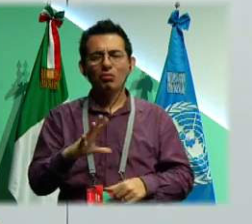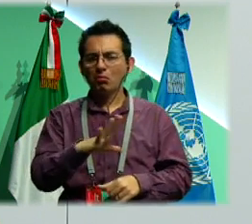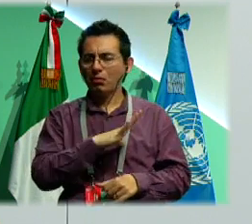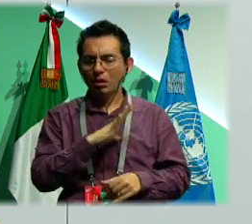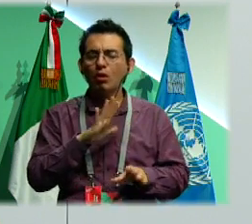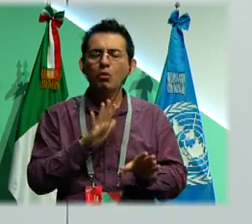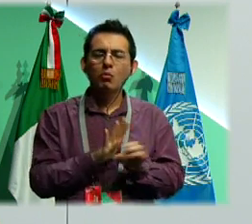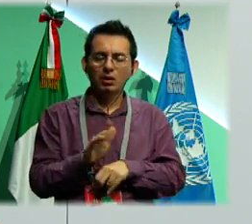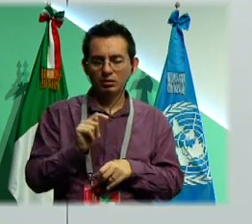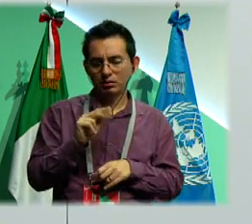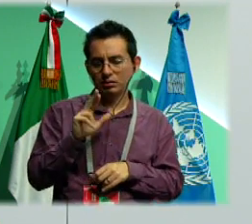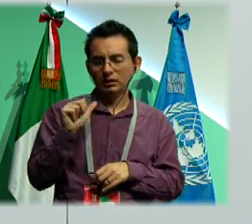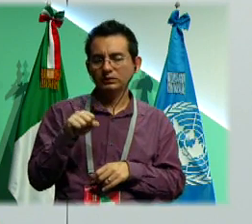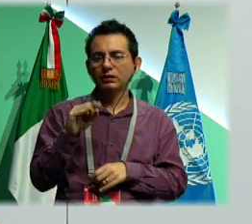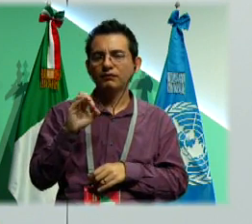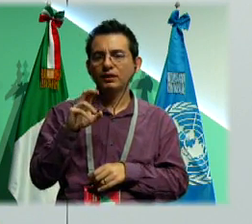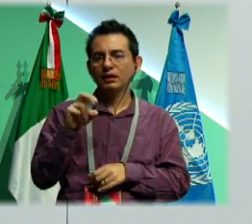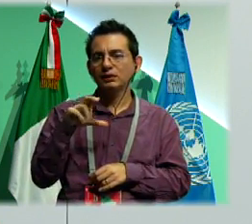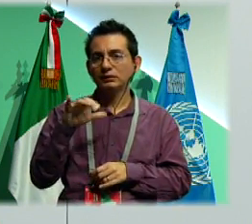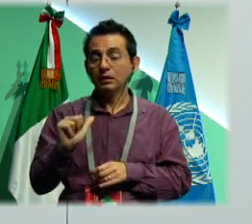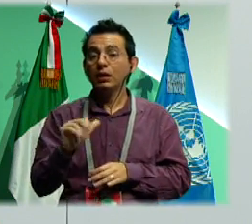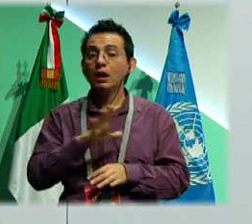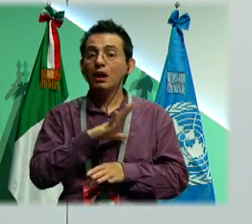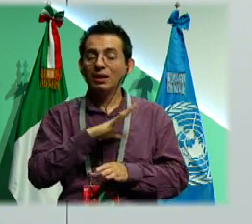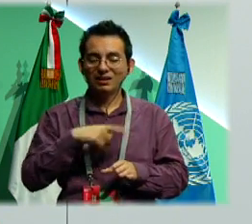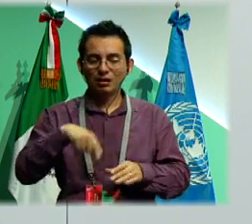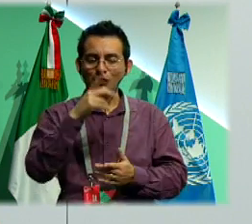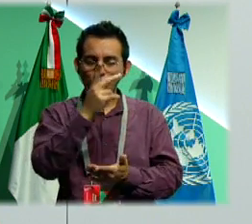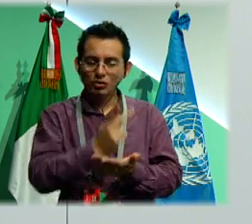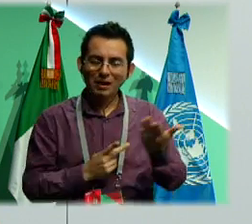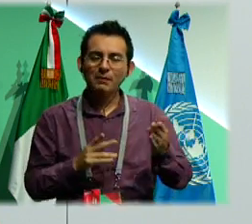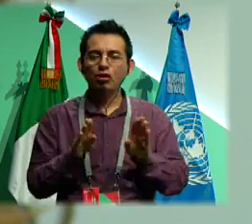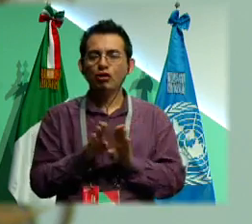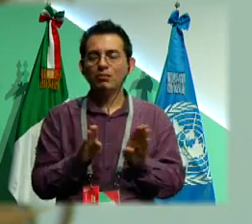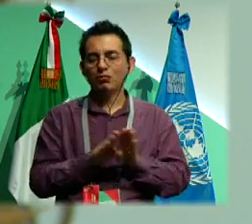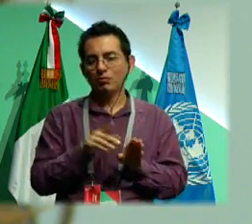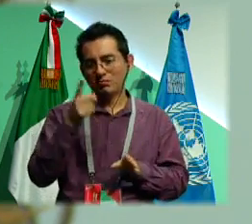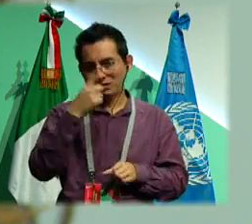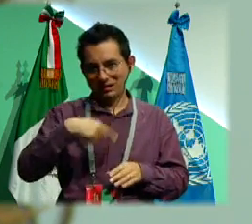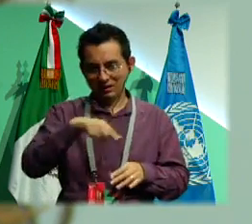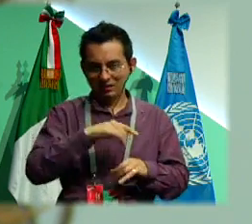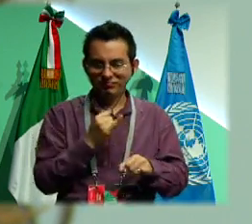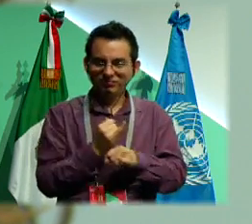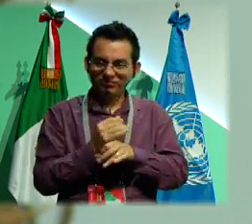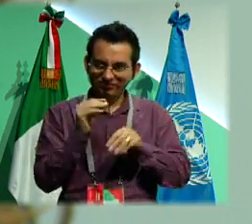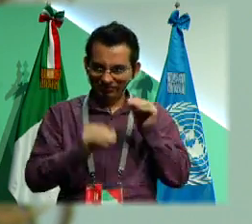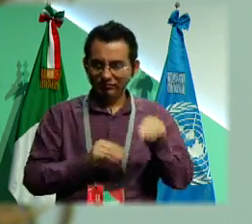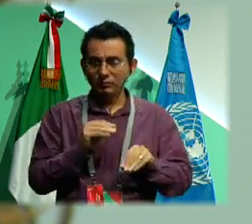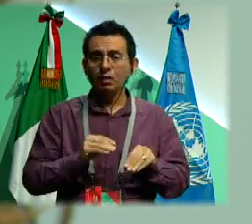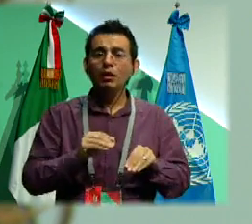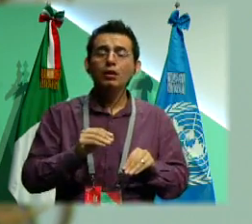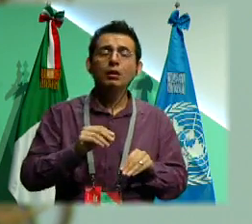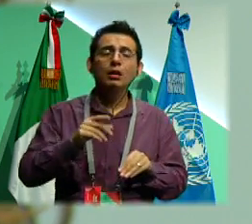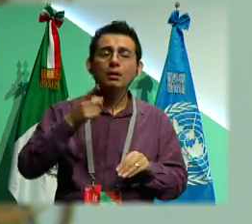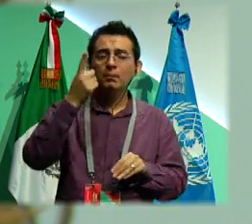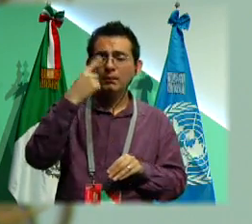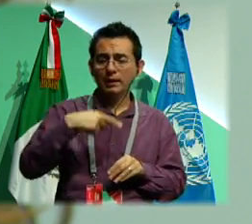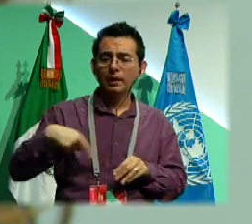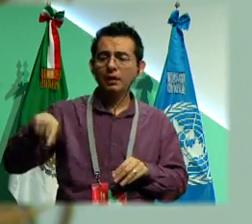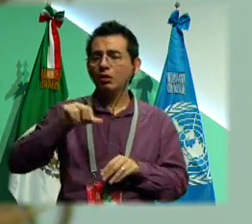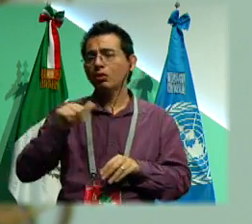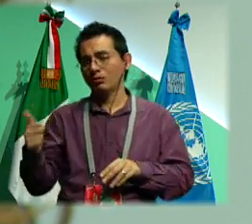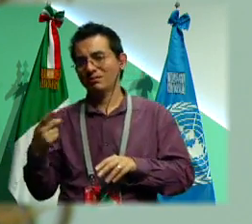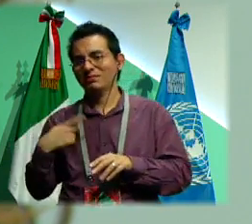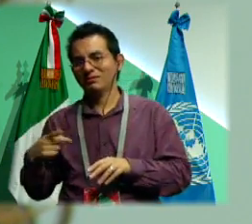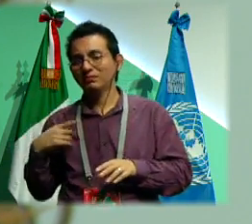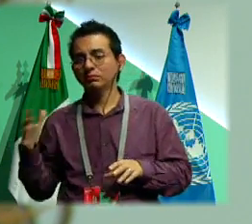ne demandera le transfert de ou l'accès aux sources, au code source qui est de la propriété